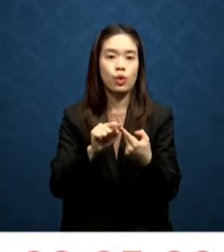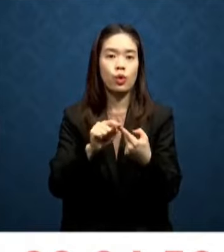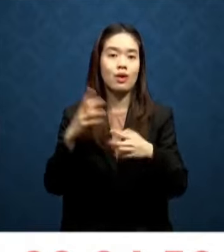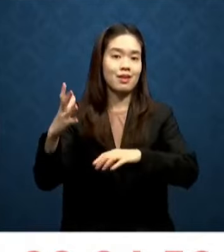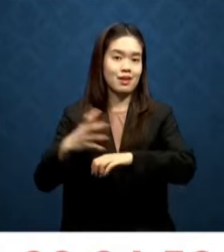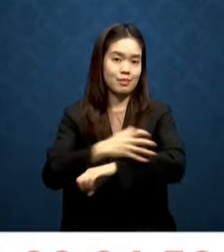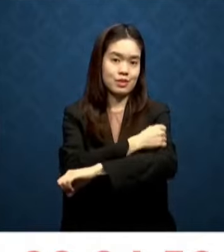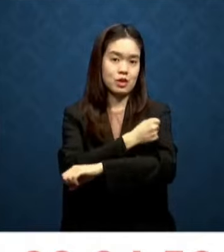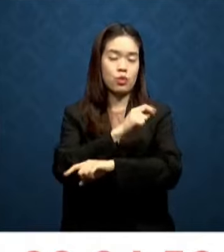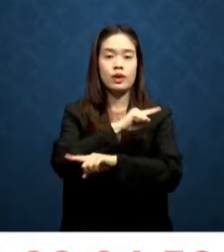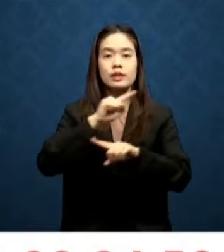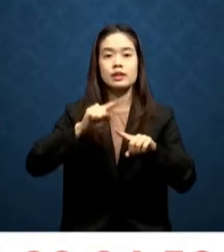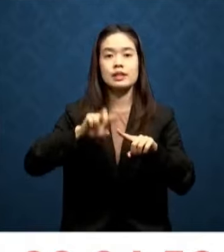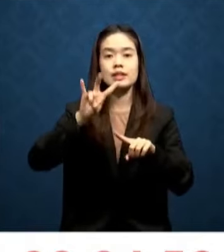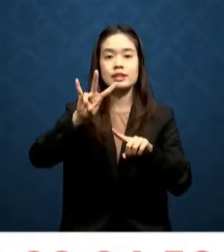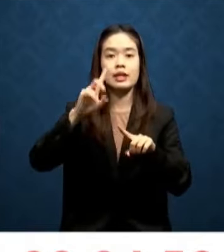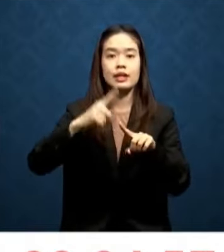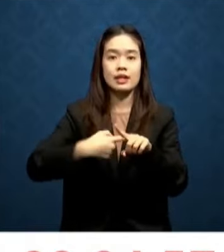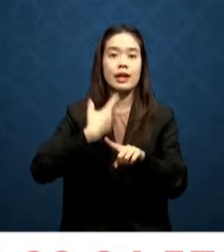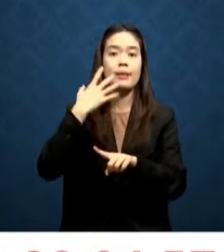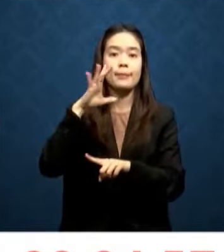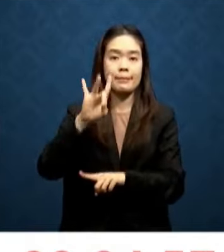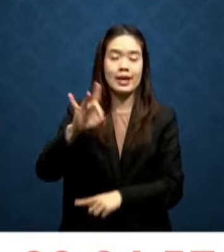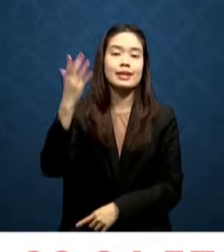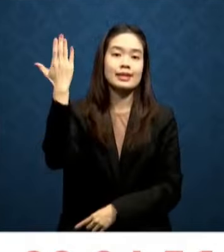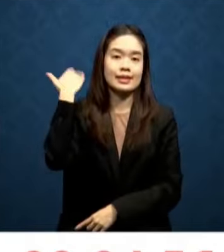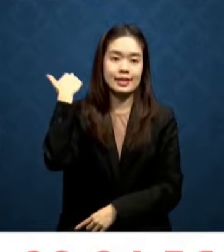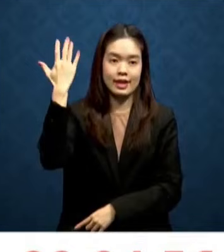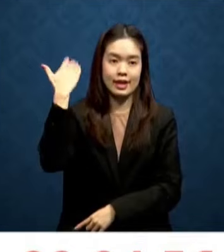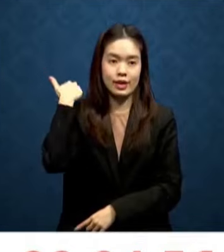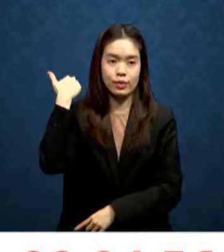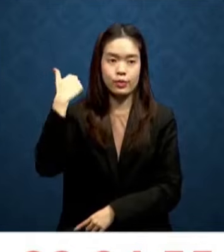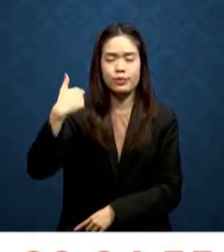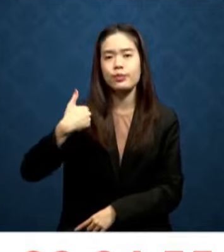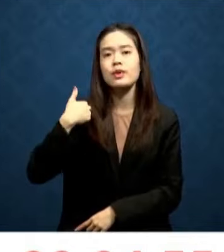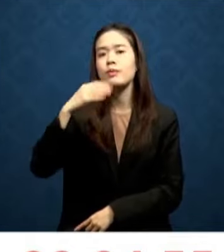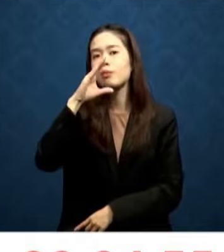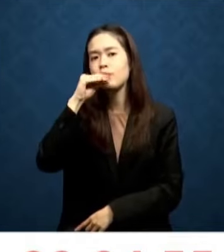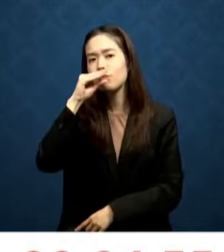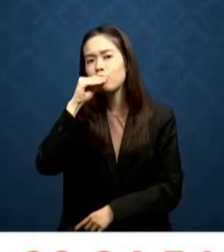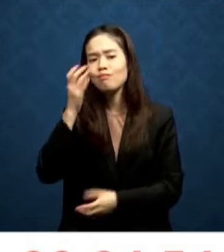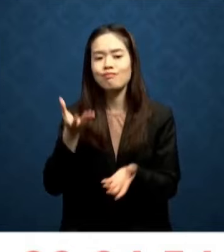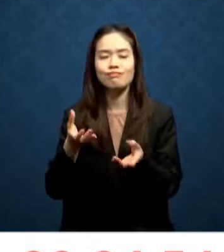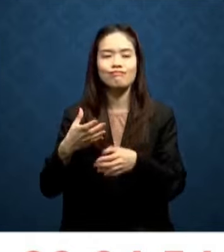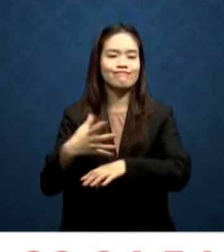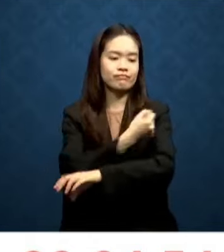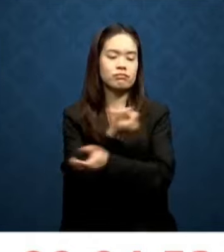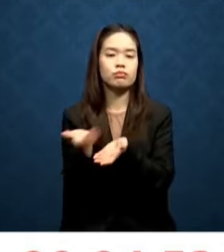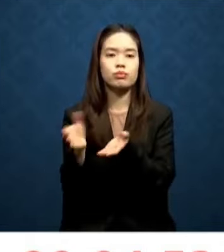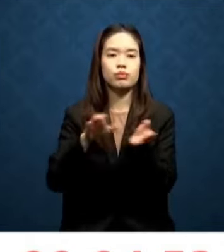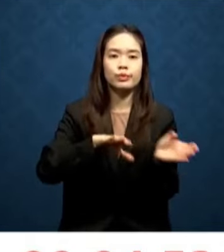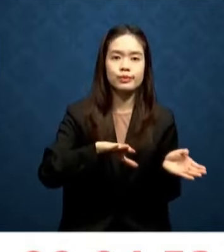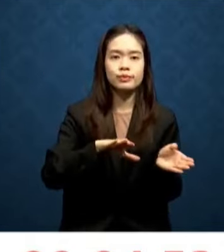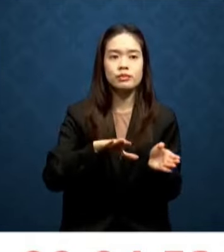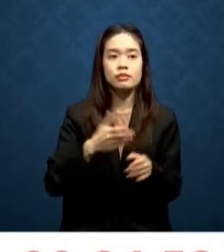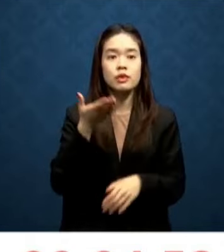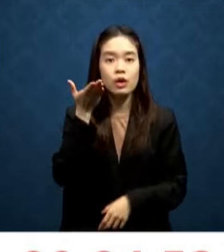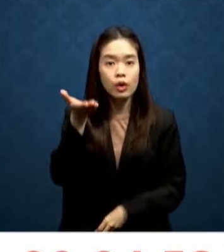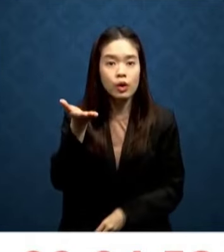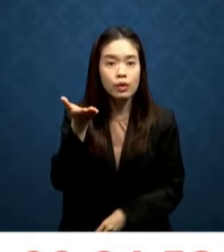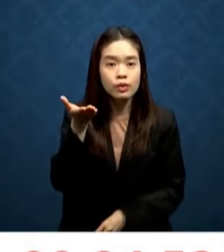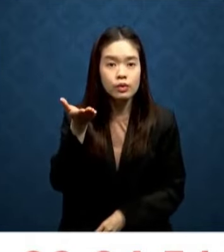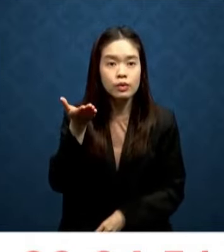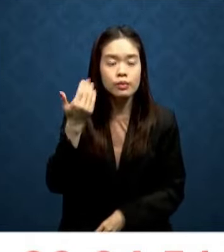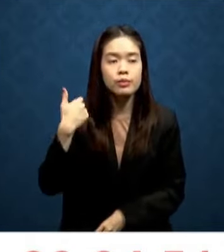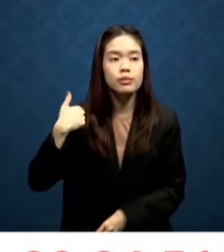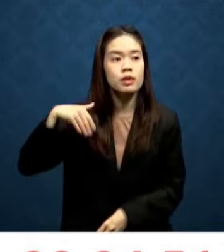เมื่อวันที่7สิงหาคมที่ผ่านมาด้วยถ้อยคำที่กล่าวนั้นมีลักษณะส่อเสียด มี